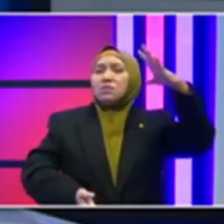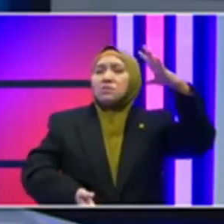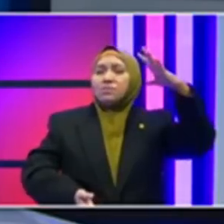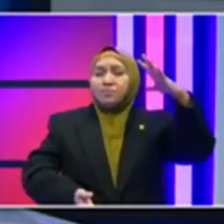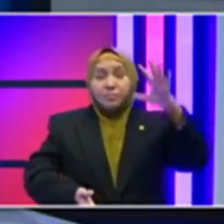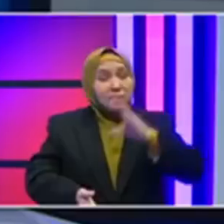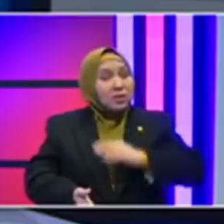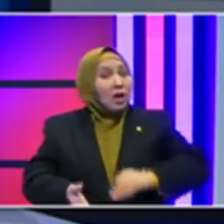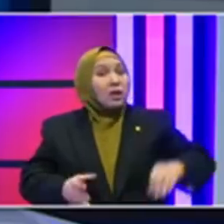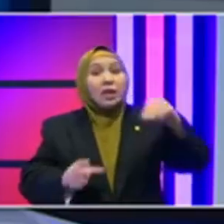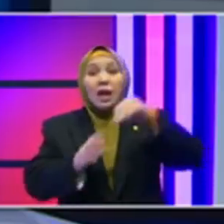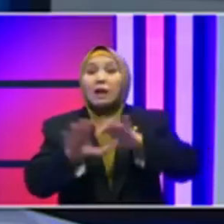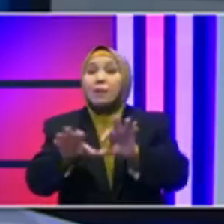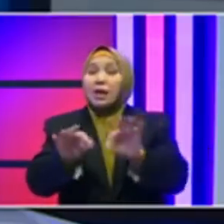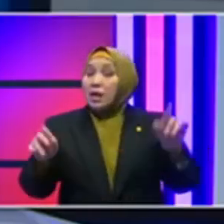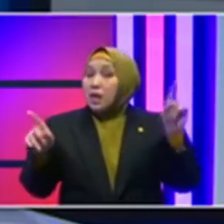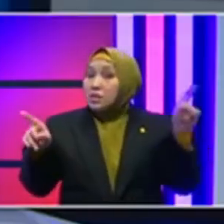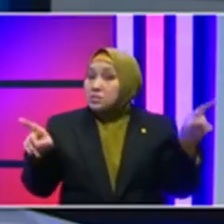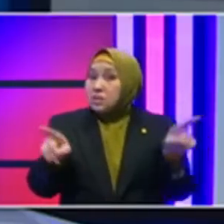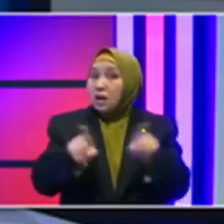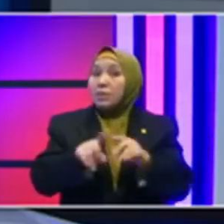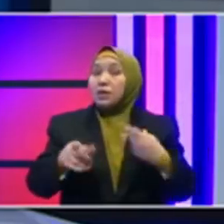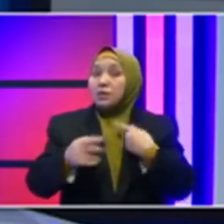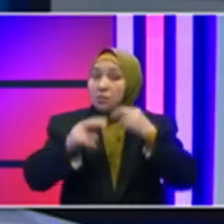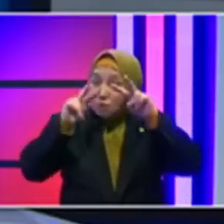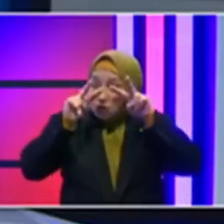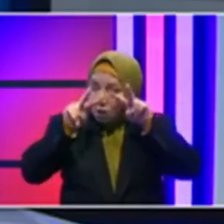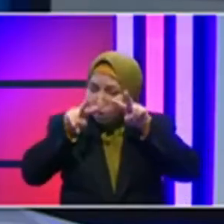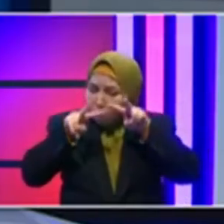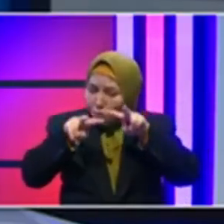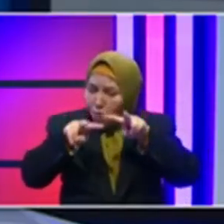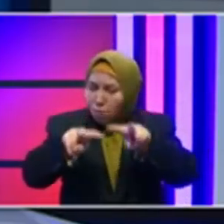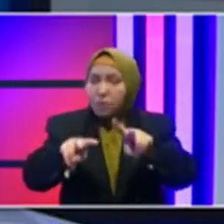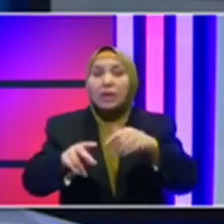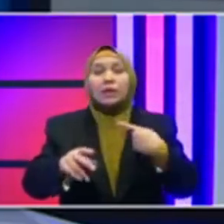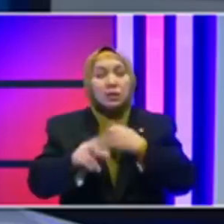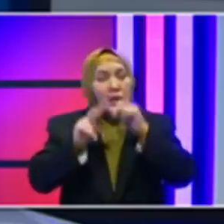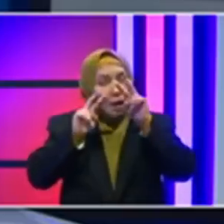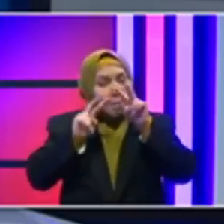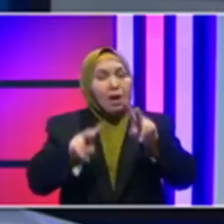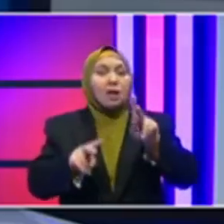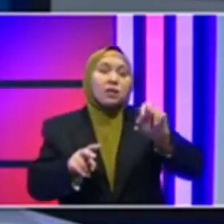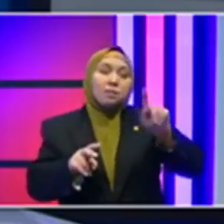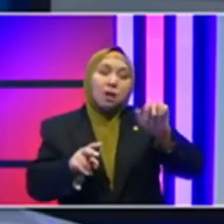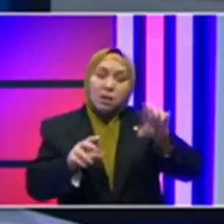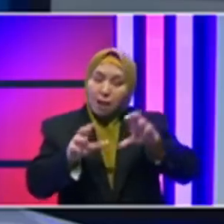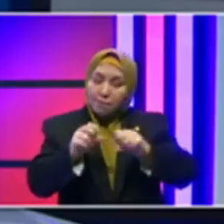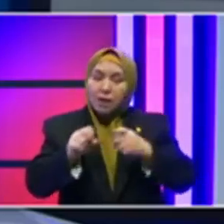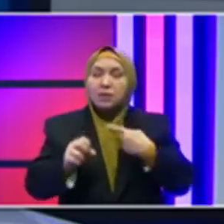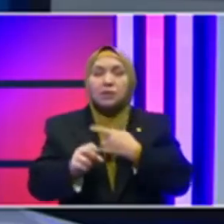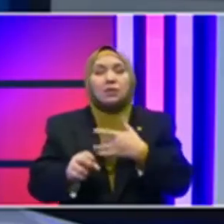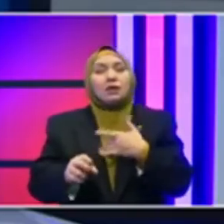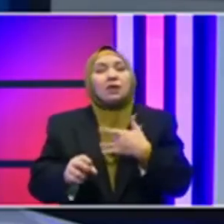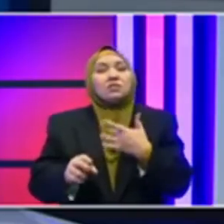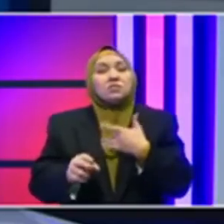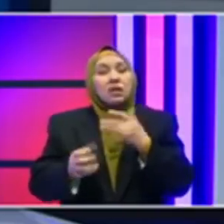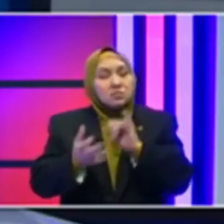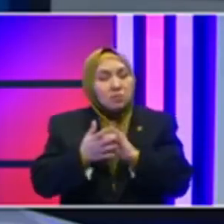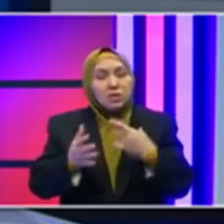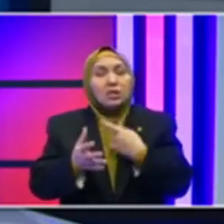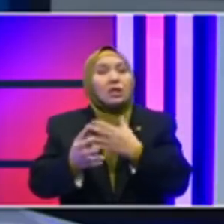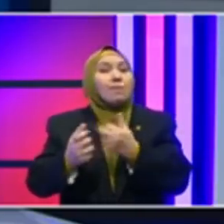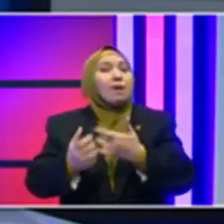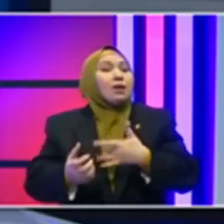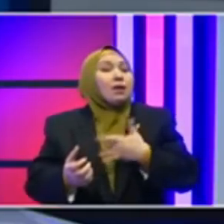dan di dalam ayat yang sama bila kita teliti kita dapat ini nikmat-nikmat itu juga dapat kita rasai di situ kita dapat